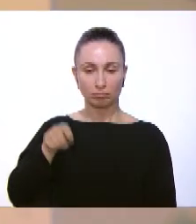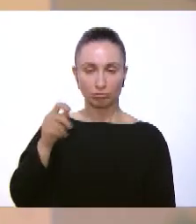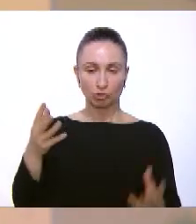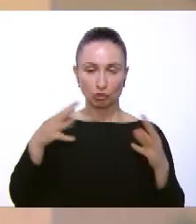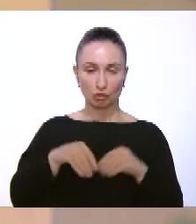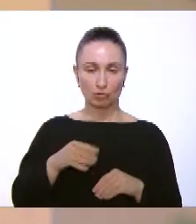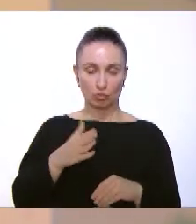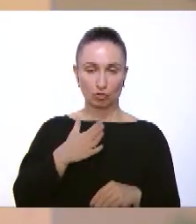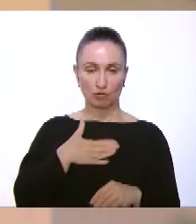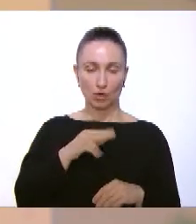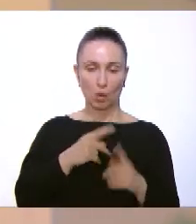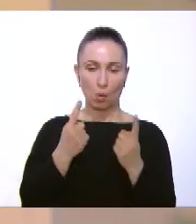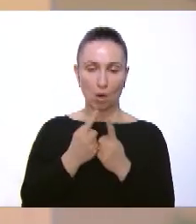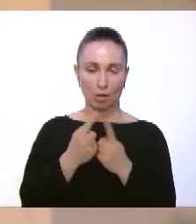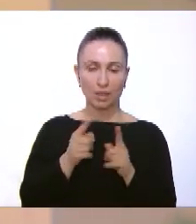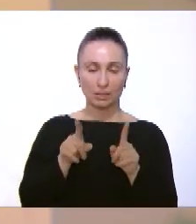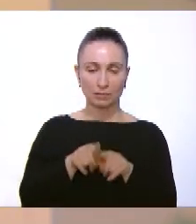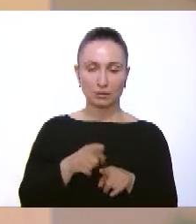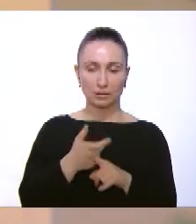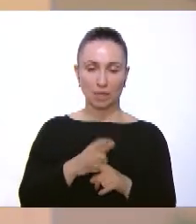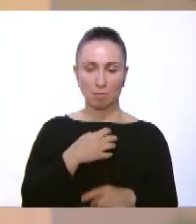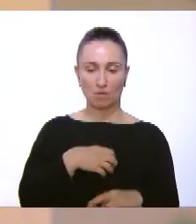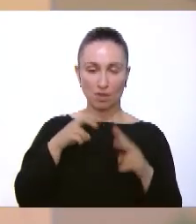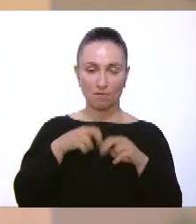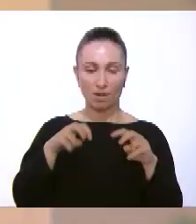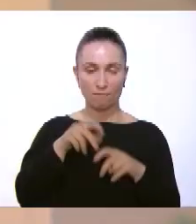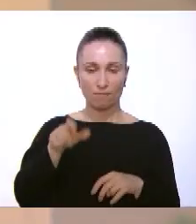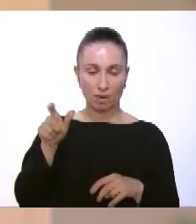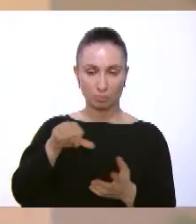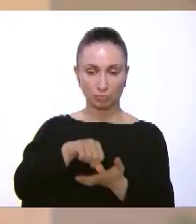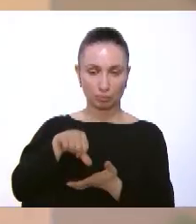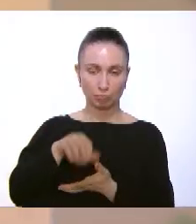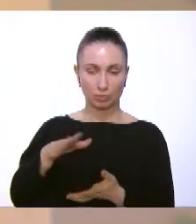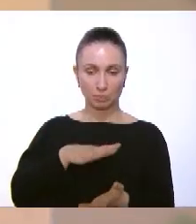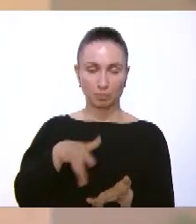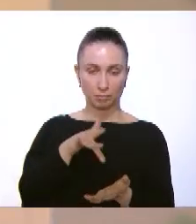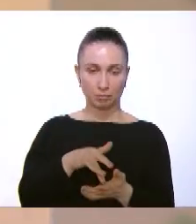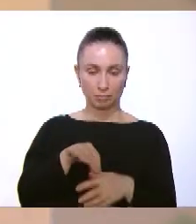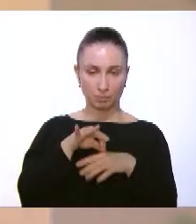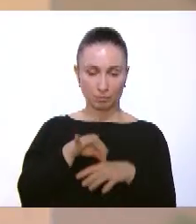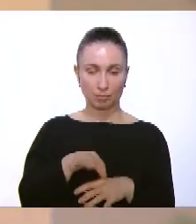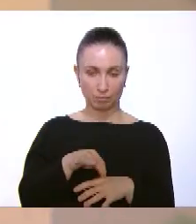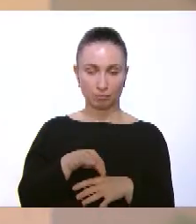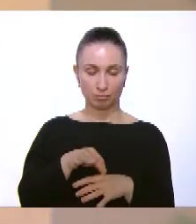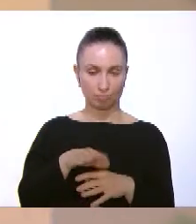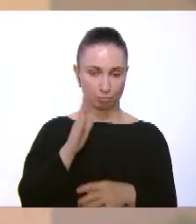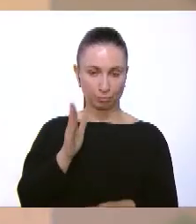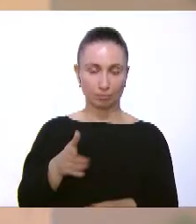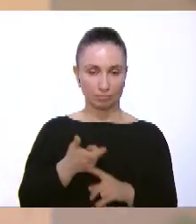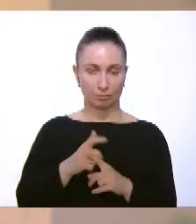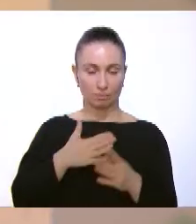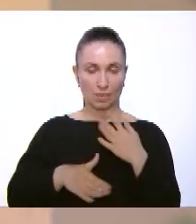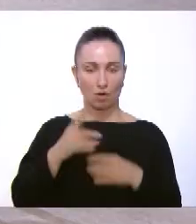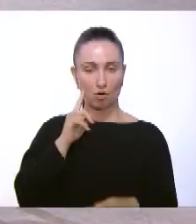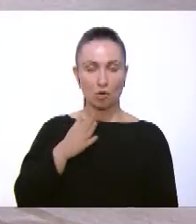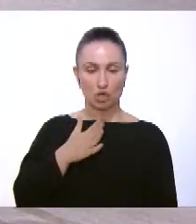ჩართული ჩვენი კოლეგები და ძალიან მნიშვნელოვანი მკვლევარები ჩამოგზანდებიან თბილისში გაიმართება ეს შეკრება. და სასიხარულოა